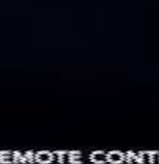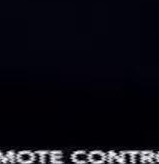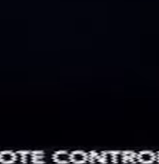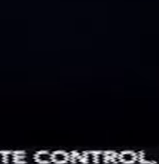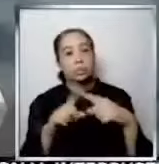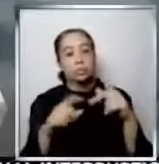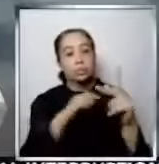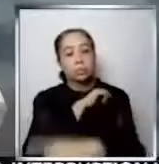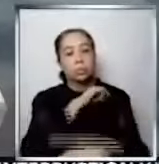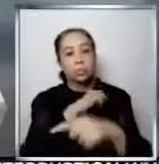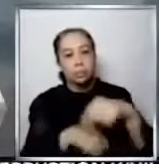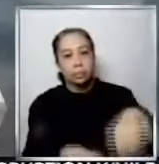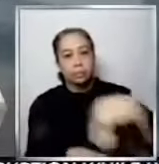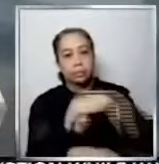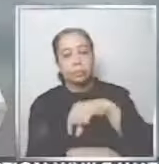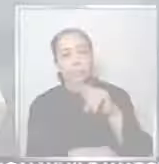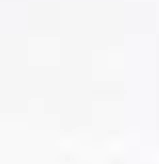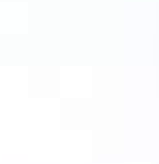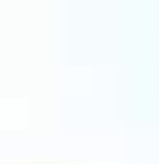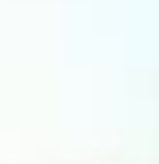Anumang pagsubok.